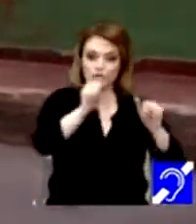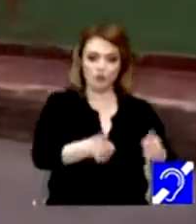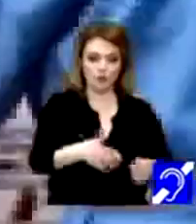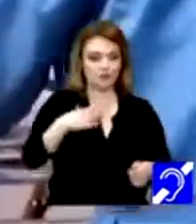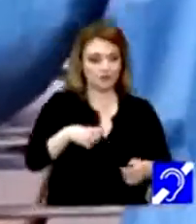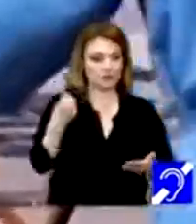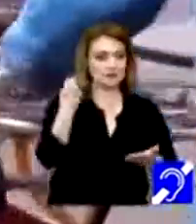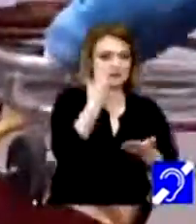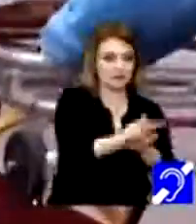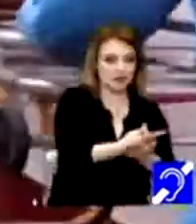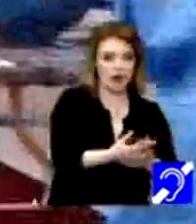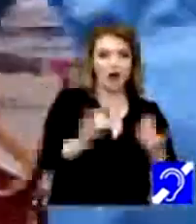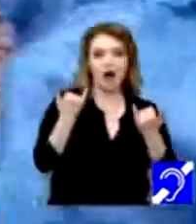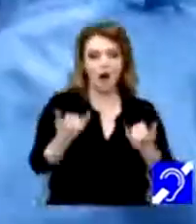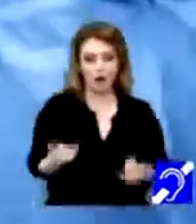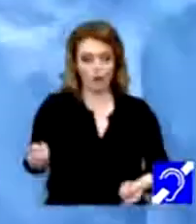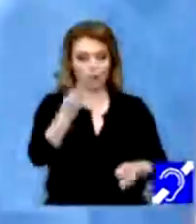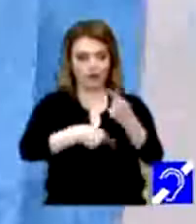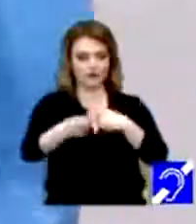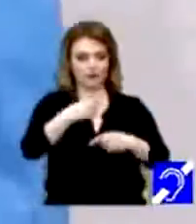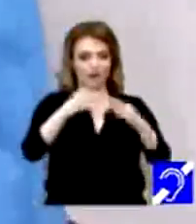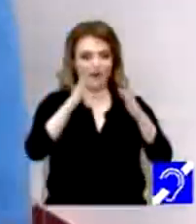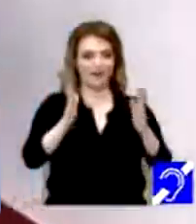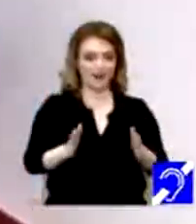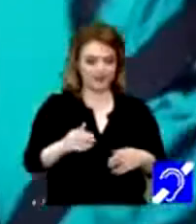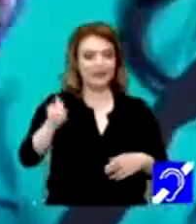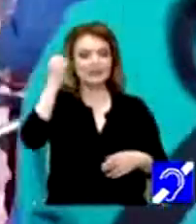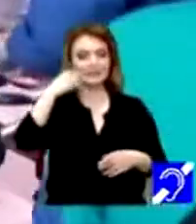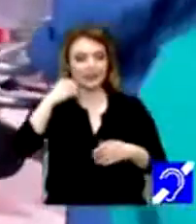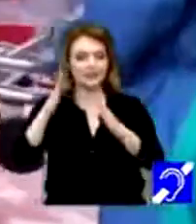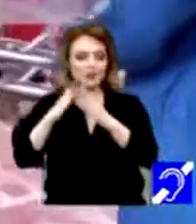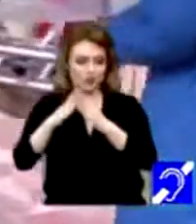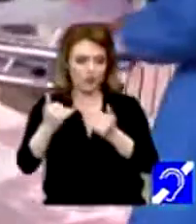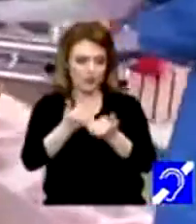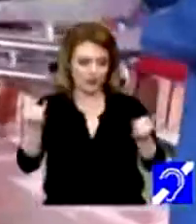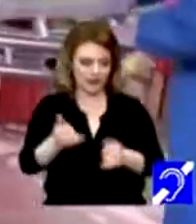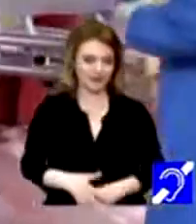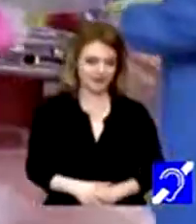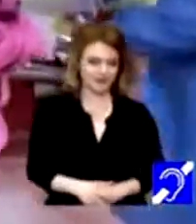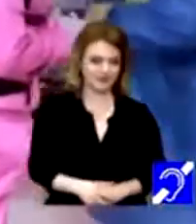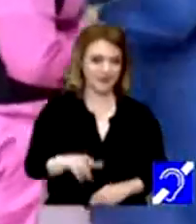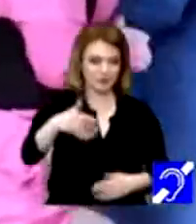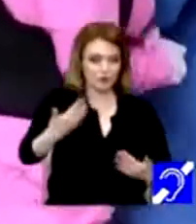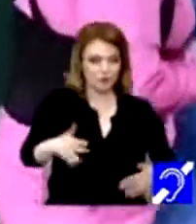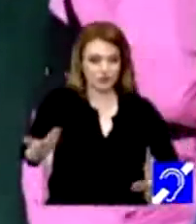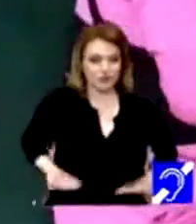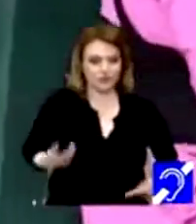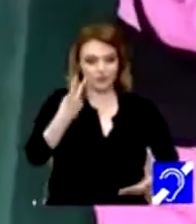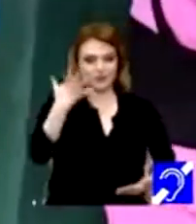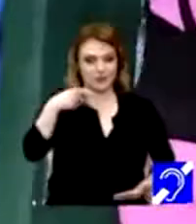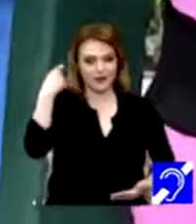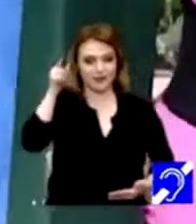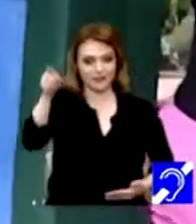necesitat internarea. Acum, complet refăcută, s-a întors în căminul de bătrân din nordul Columbiei, unde își duce zilele de mai bine de 25 de